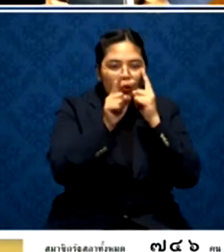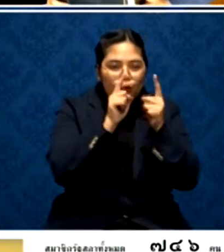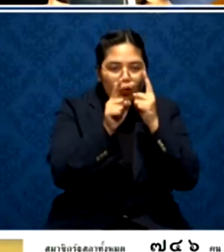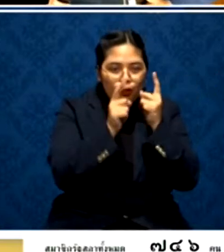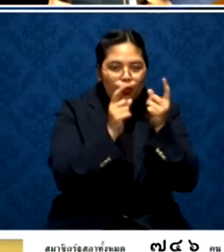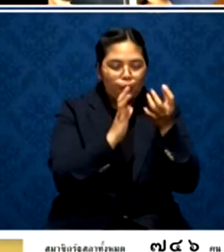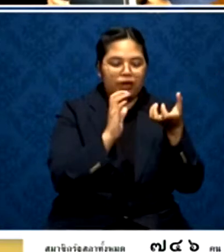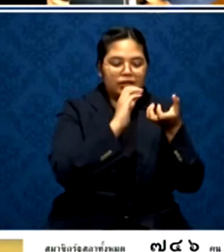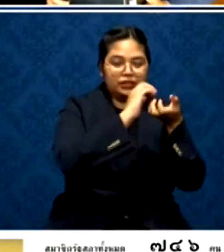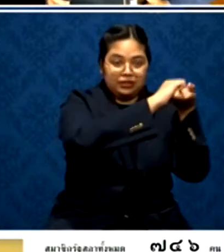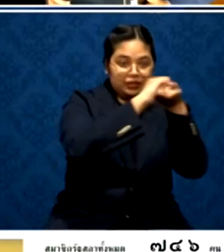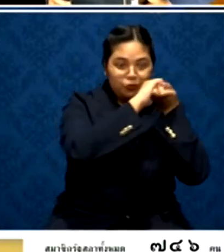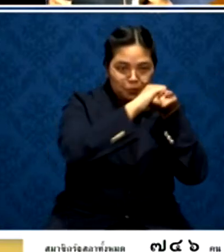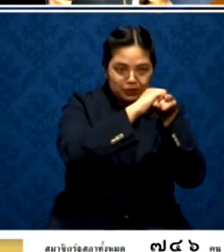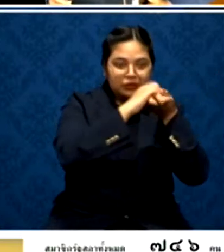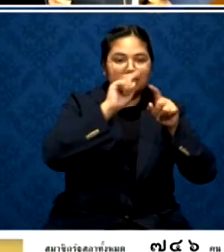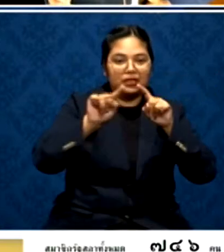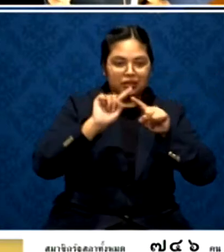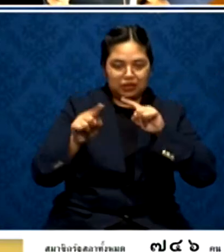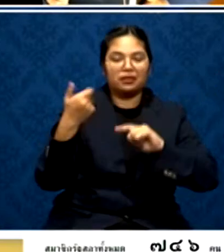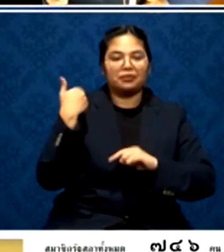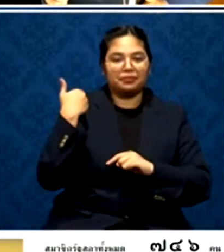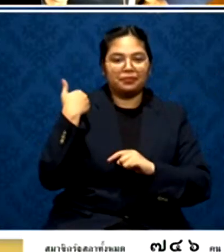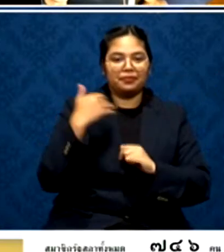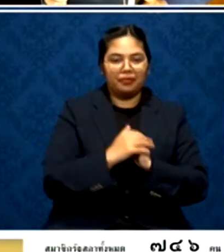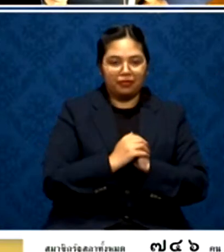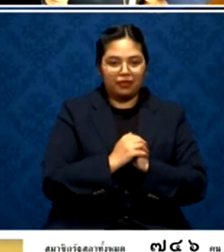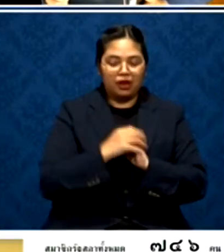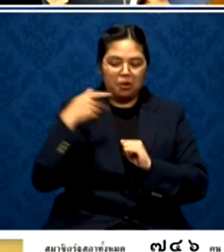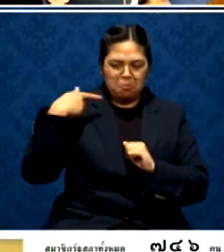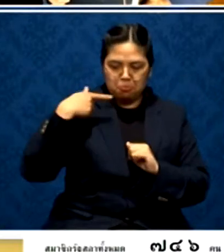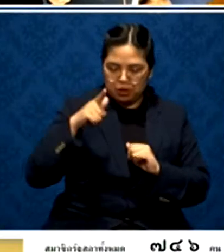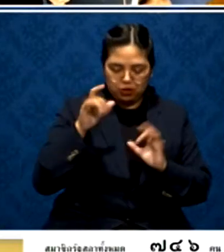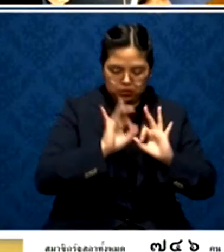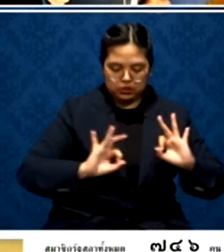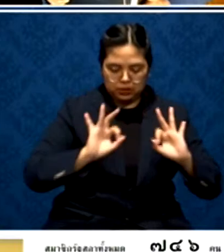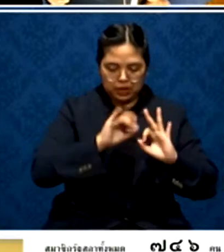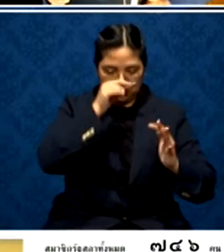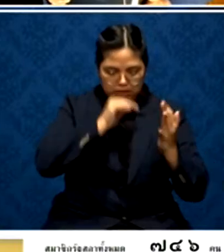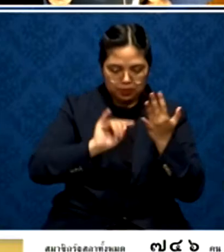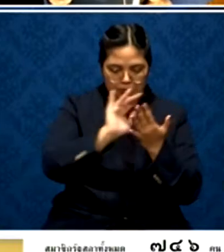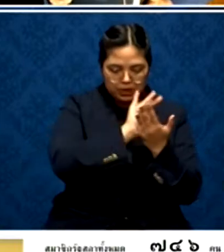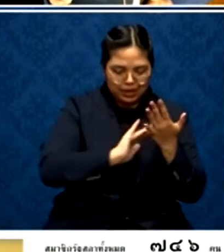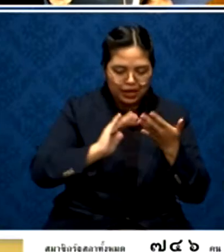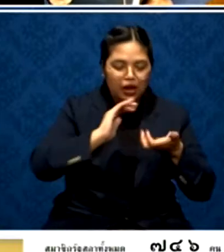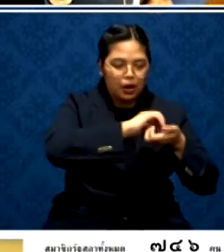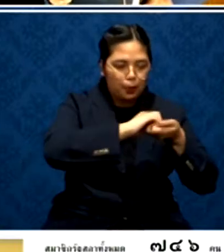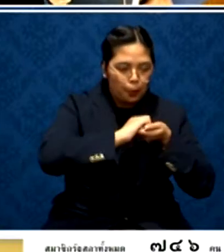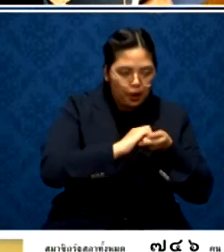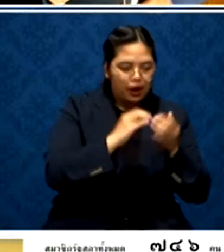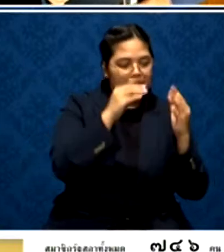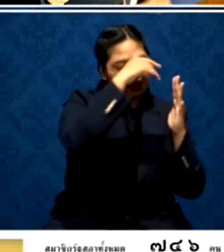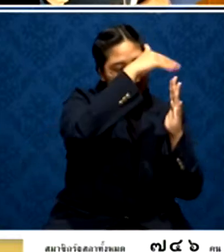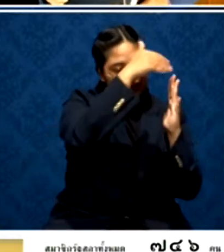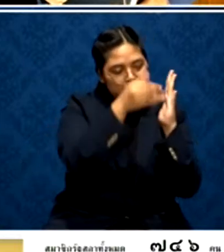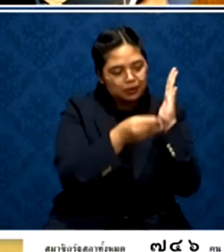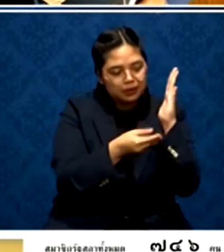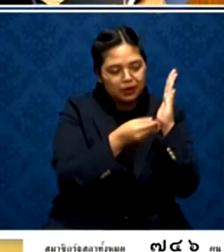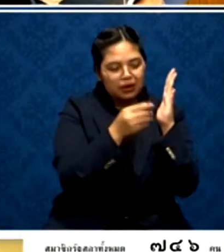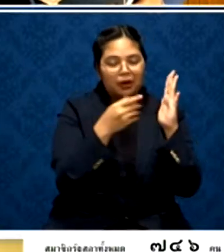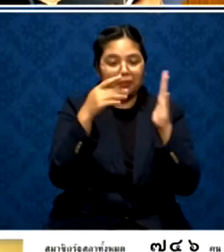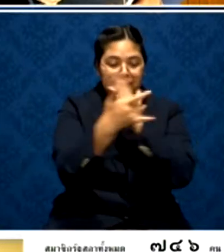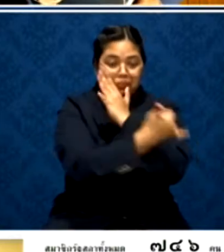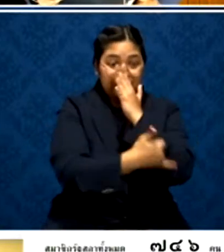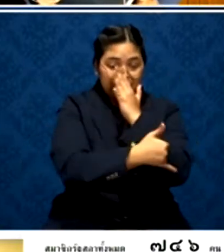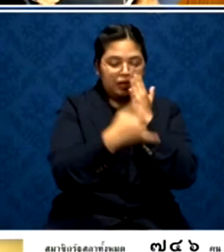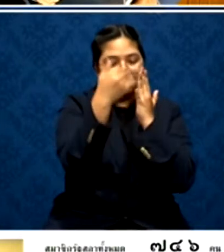างๆอย่างสมดุลตั้งอยู่บนผลประโยชน์ของประเทศเป็นสำคัญกระชับความสัมพันธ์กับประเทศเพื่อนบ้านและ